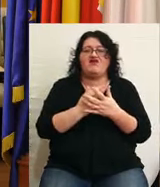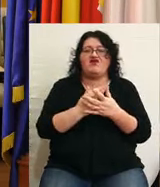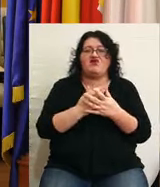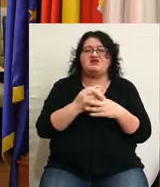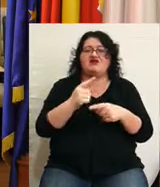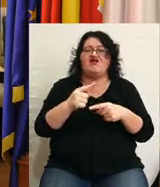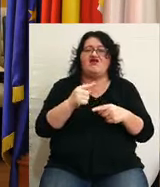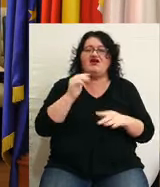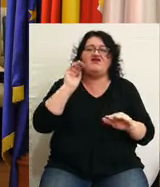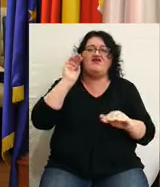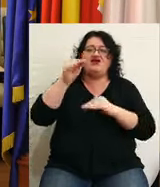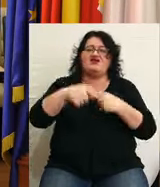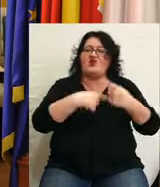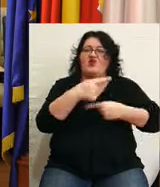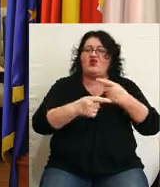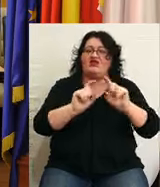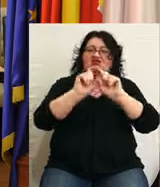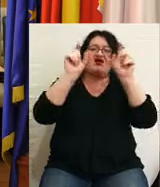în viitor,